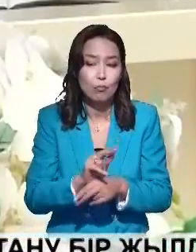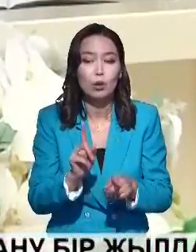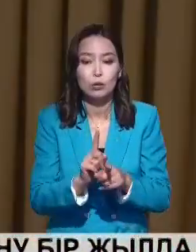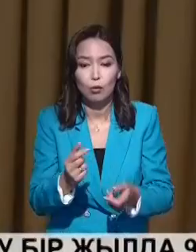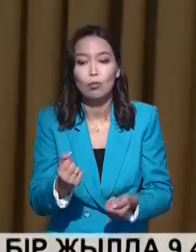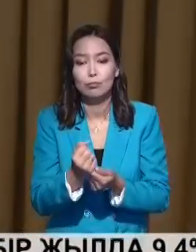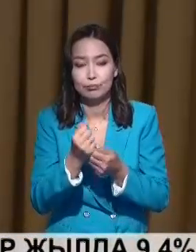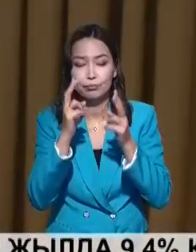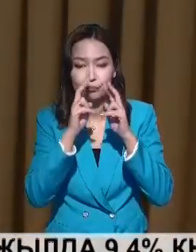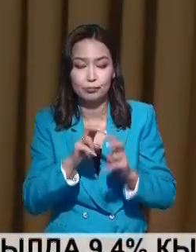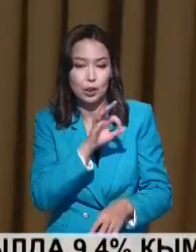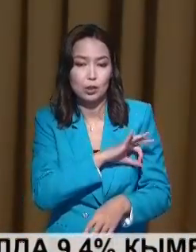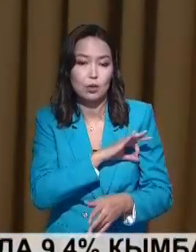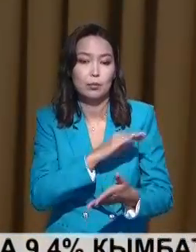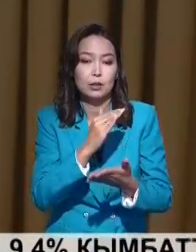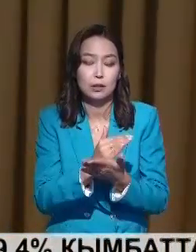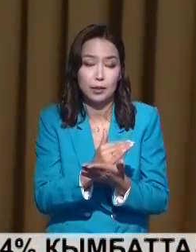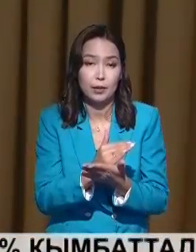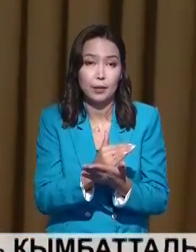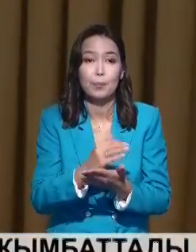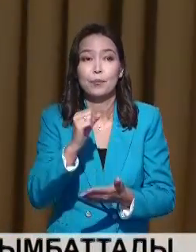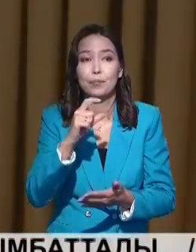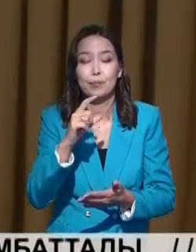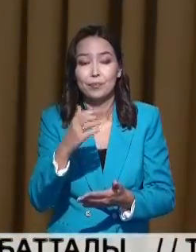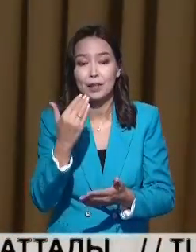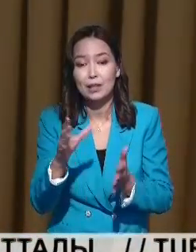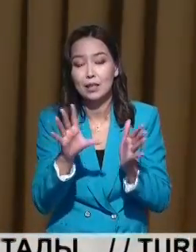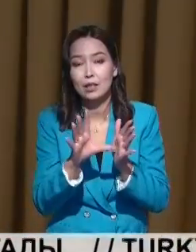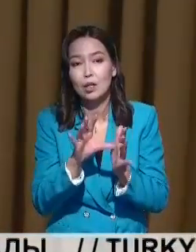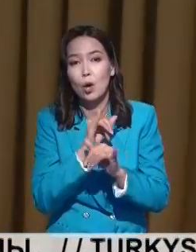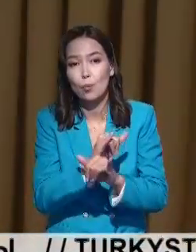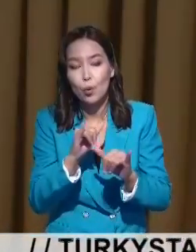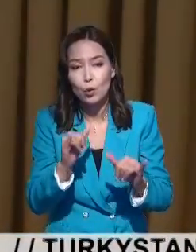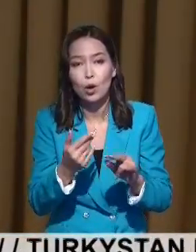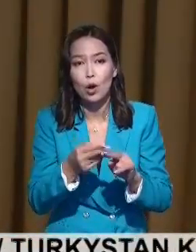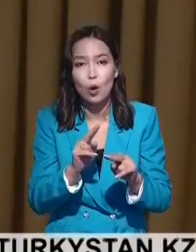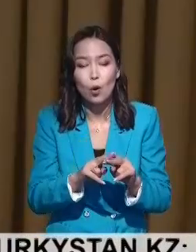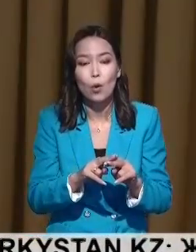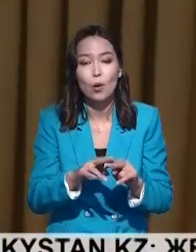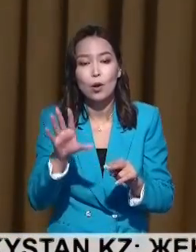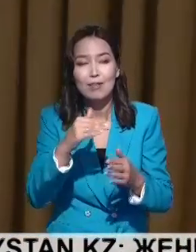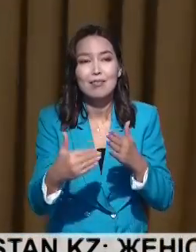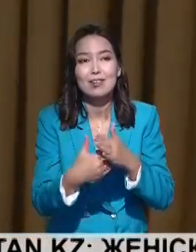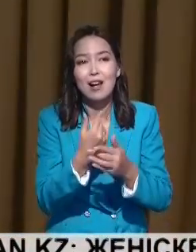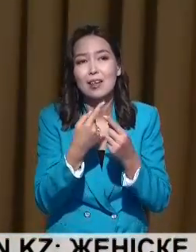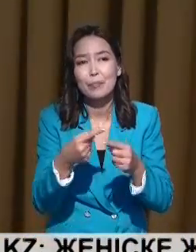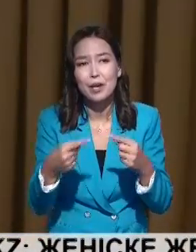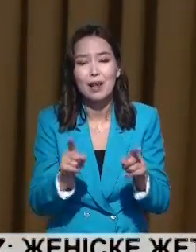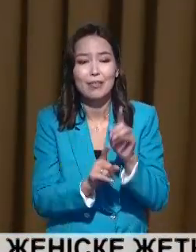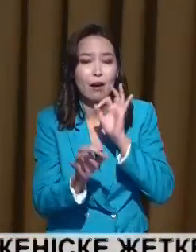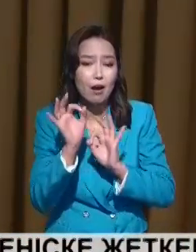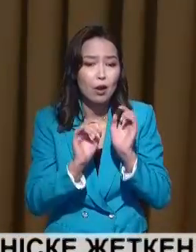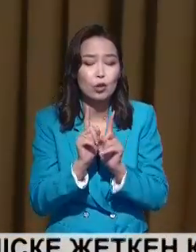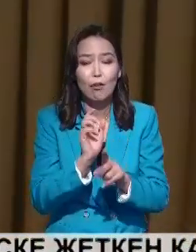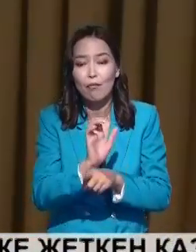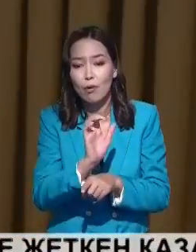қолданылады. Дальнейшее развитие атомной энергии. Атом энергетикасын дамыту осы салада дамуға жол ашады. Бізге жаңадан басқа да дәрі-дәрмектер шығаруға